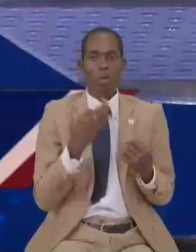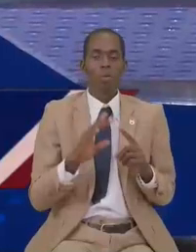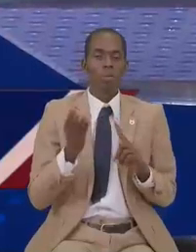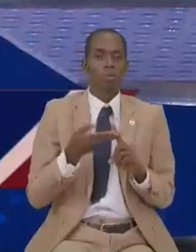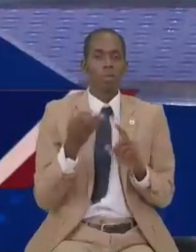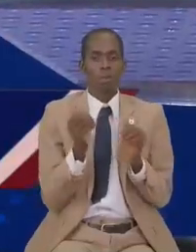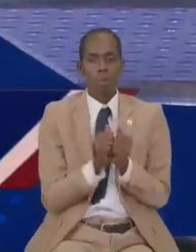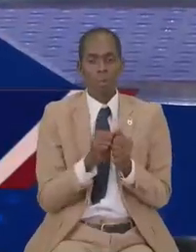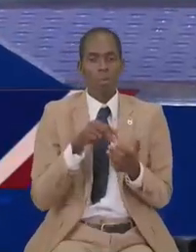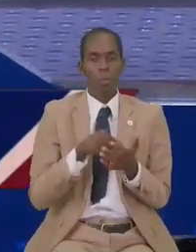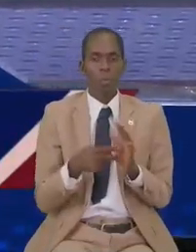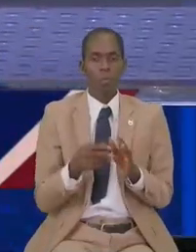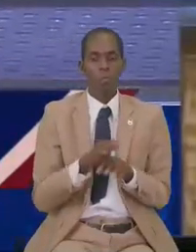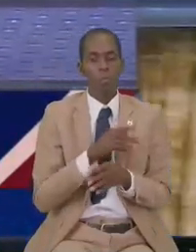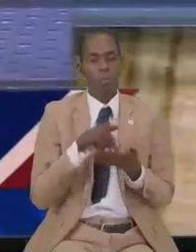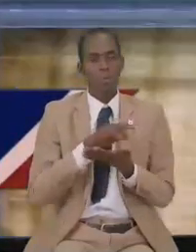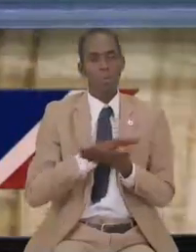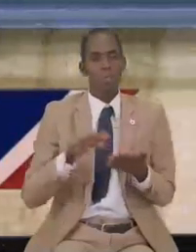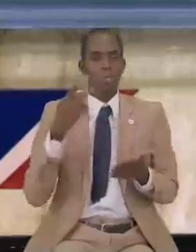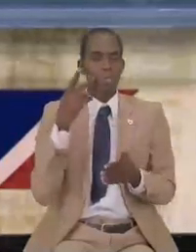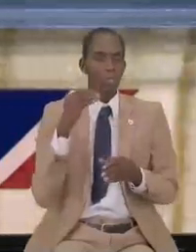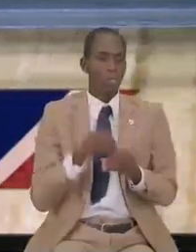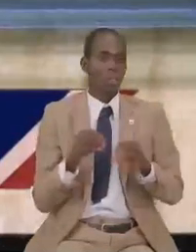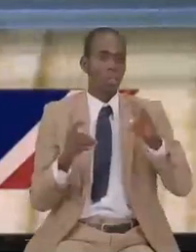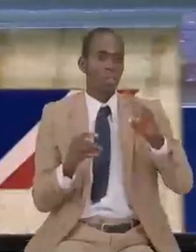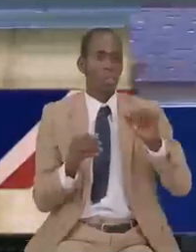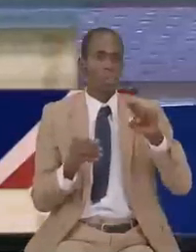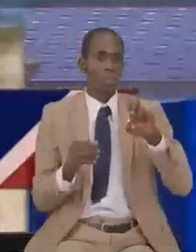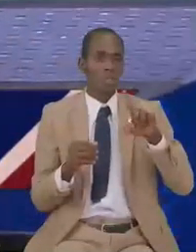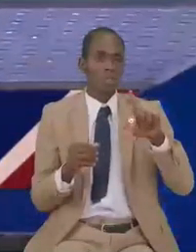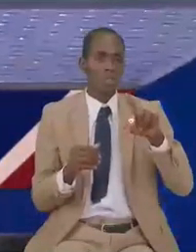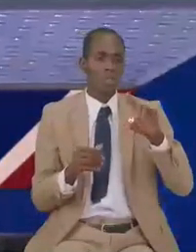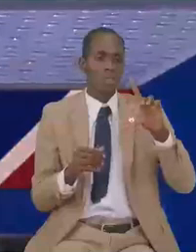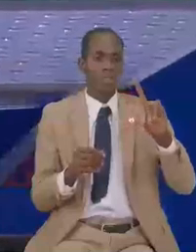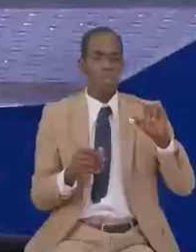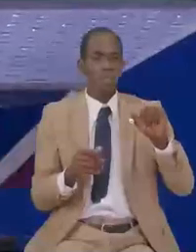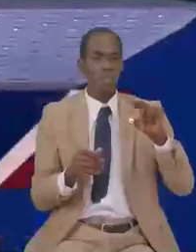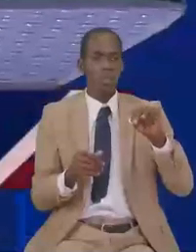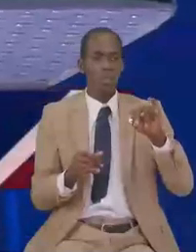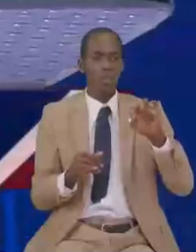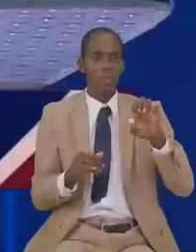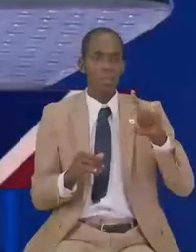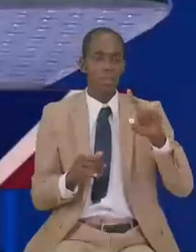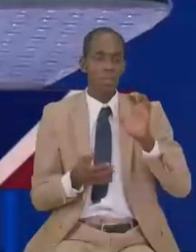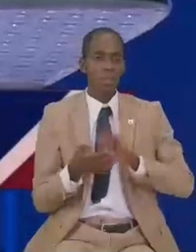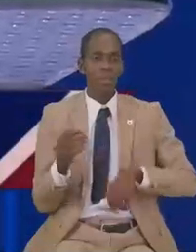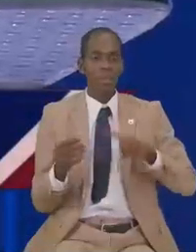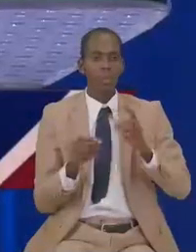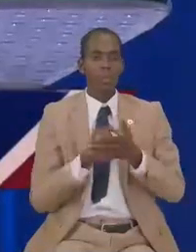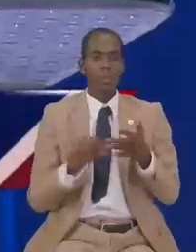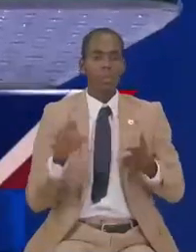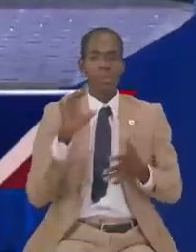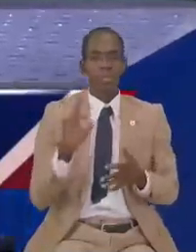Le courage de conviction avec la pureté délibérée. Nous allons nous retourner à Daniel. Daniel chapitre